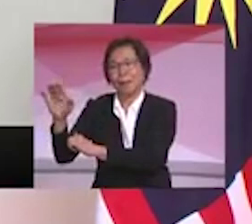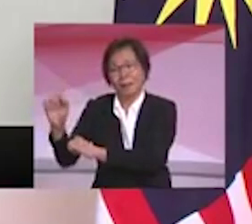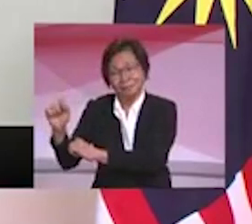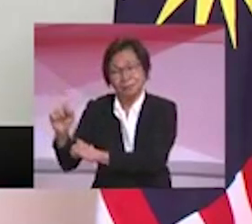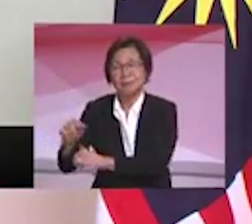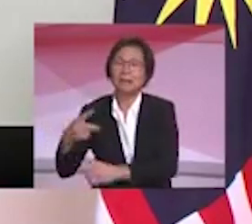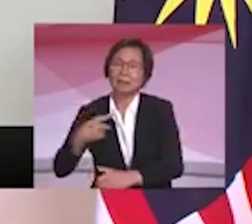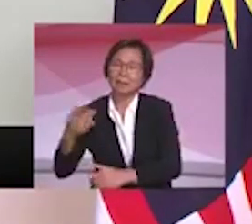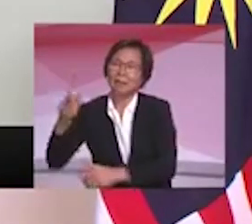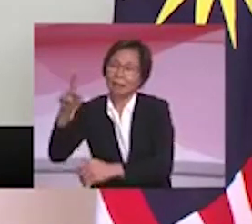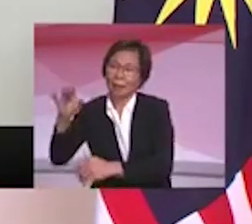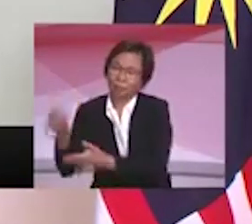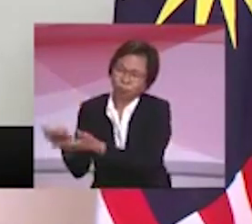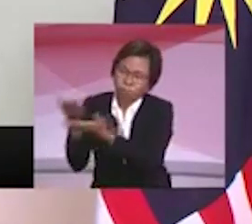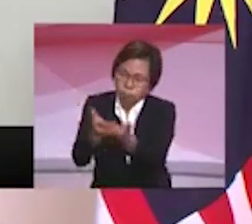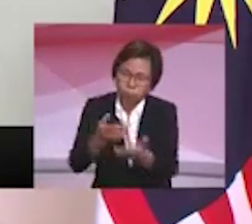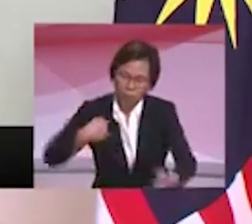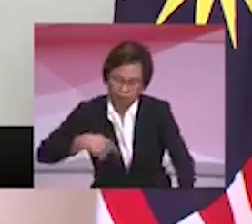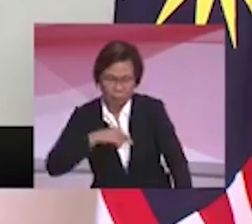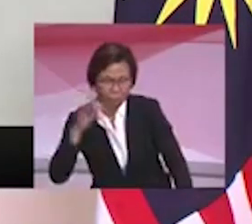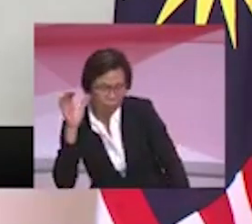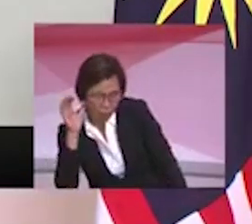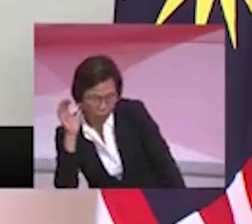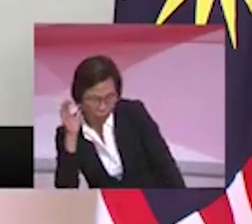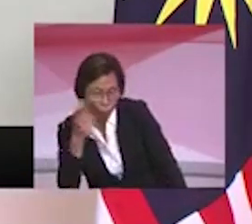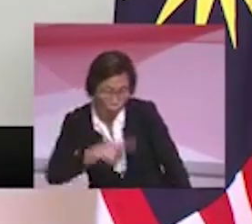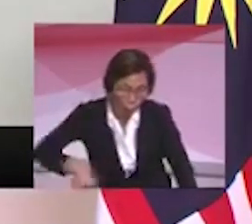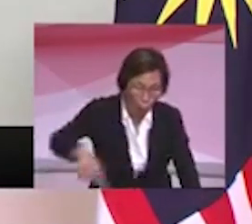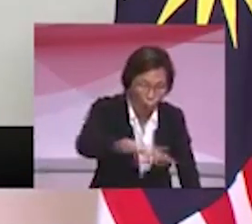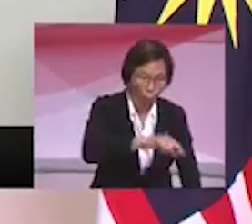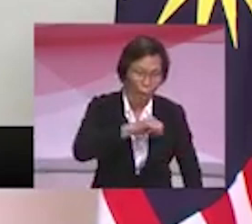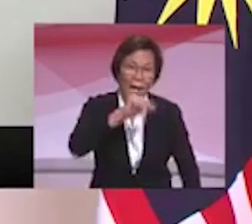pembentangan tersebut, ahli jawatankuasa mesyuarat dan setelah